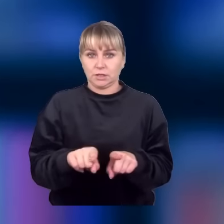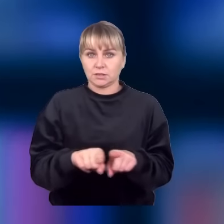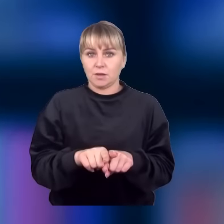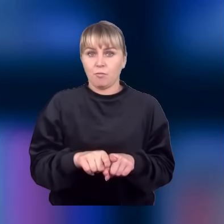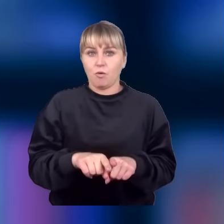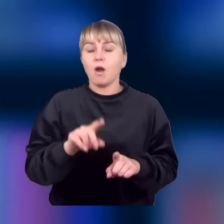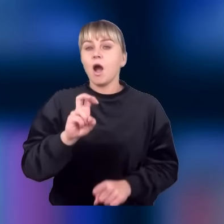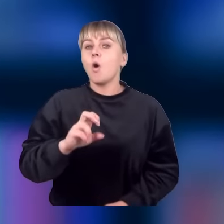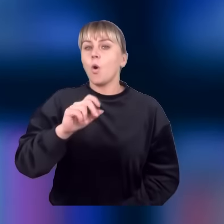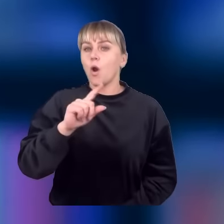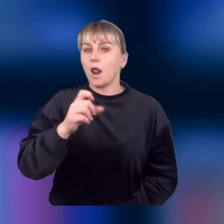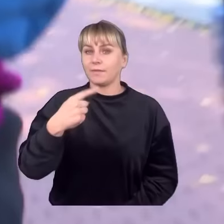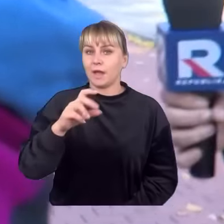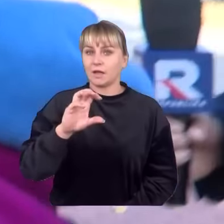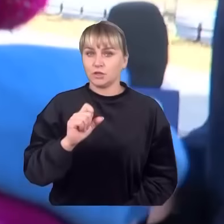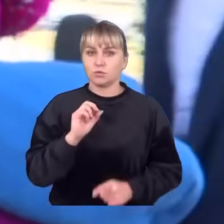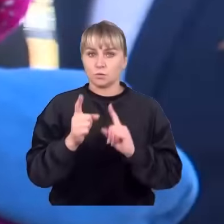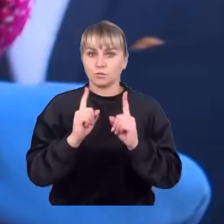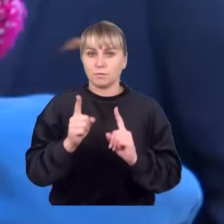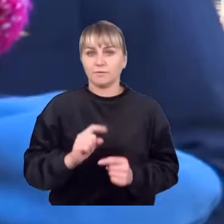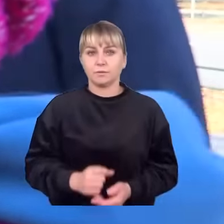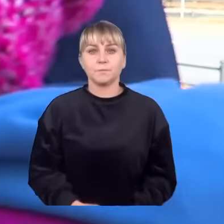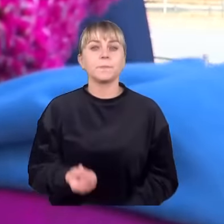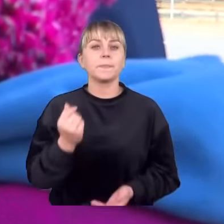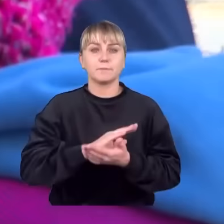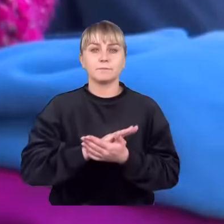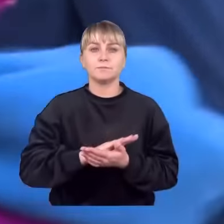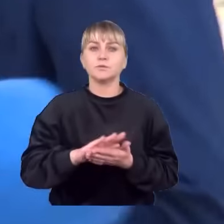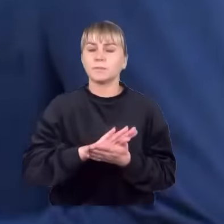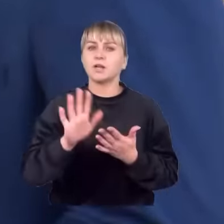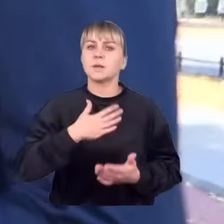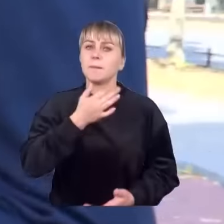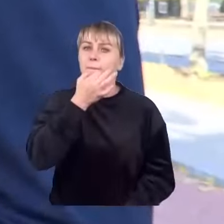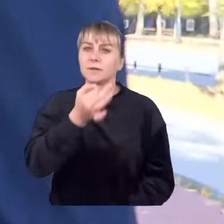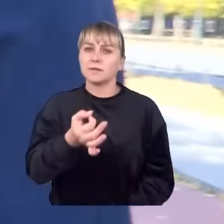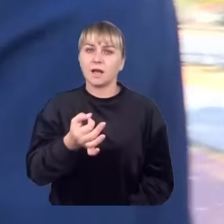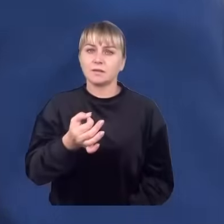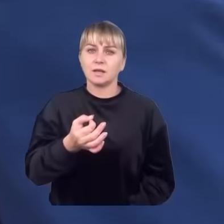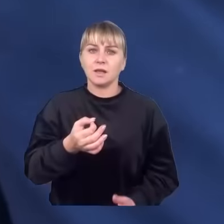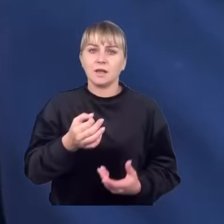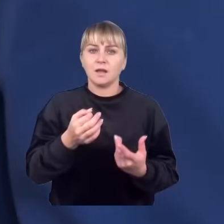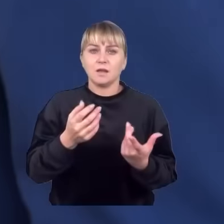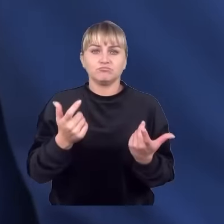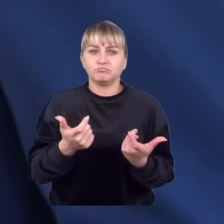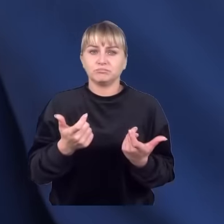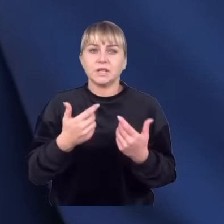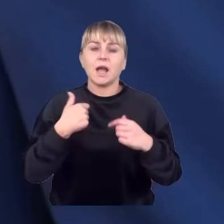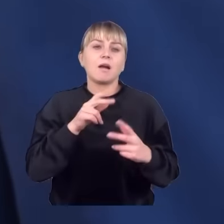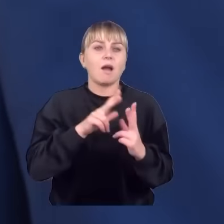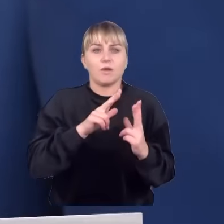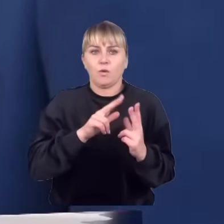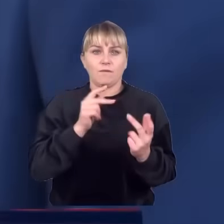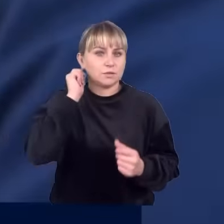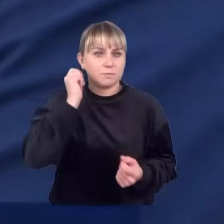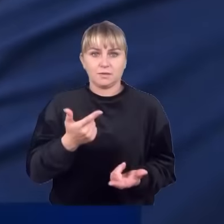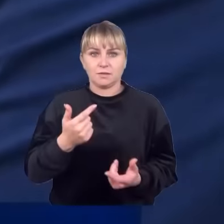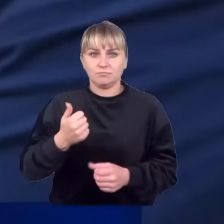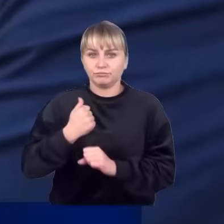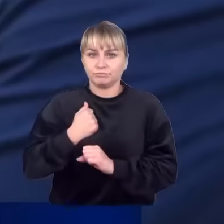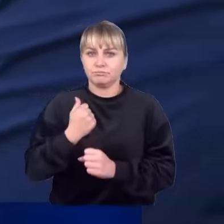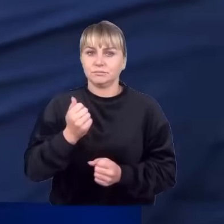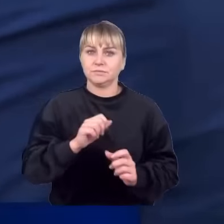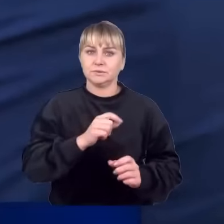Michał Gwardyński. Dzień dobry, przepraszam najmocniej. Mam takie pytanie, czy nie wstyd pani atakować polskich żołnierzy, funkcjonariuszy Straży Granicznej? Nie,